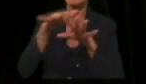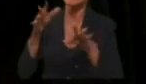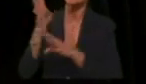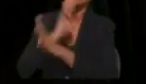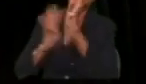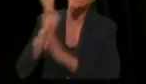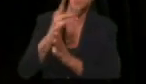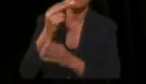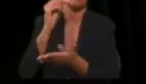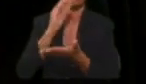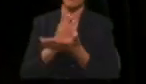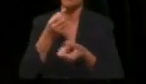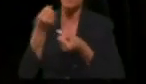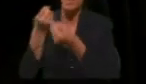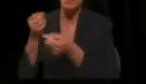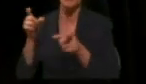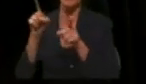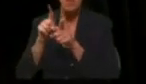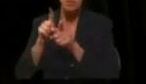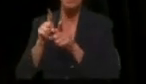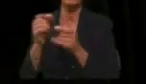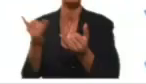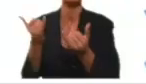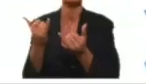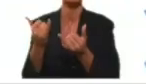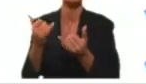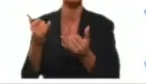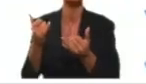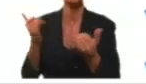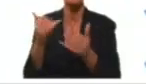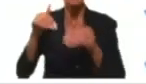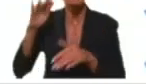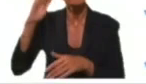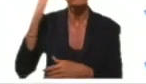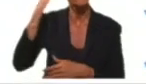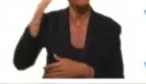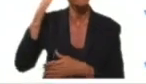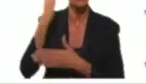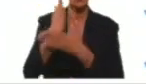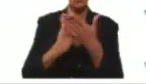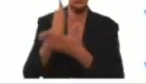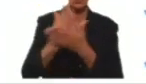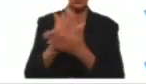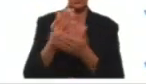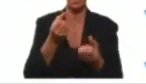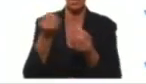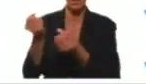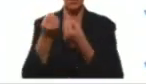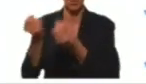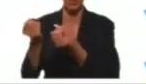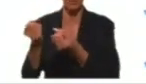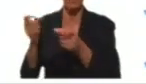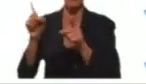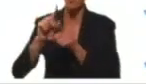usługi transportowe, ale też dosyć dużą uwagę powinni przykładać do tego, jak można się dowiedzieć o tych usługach transportowych, tak? Czyli to też jest taka